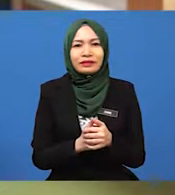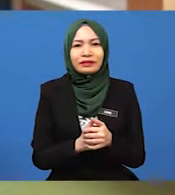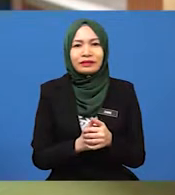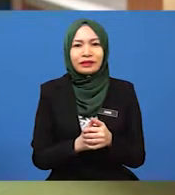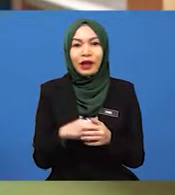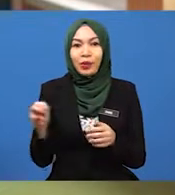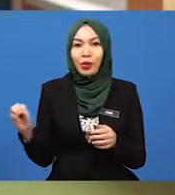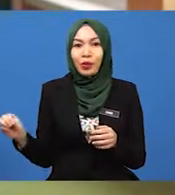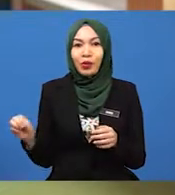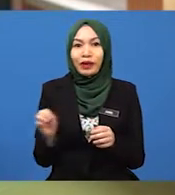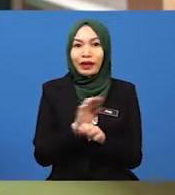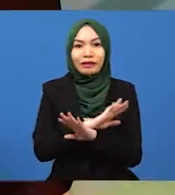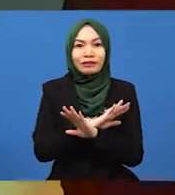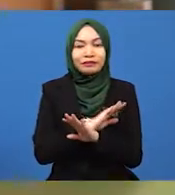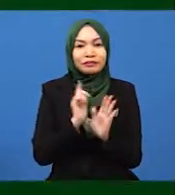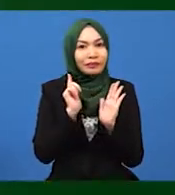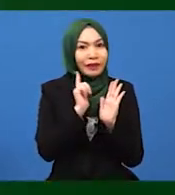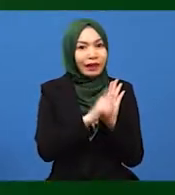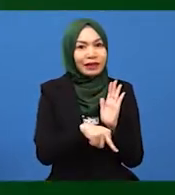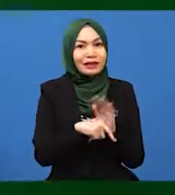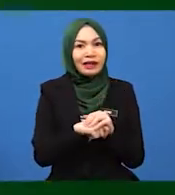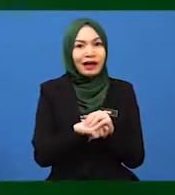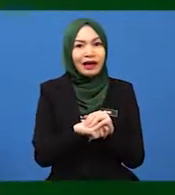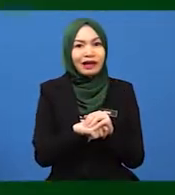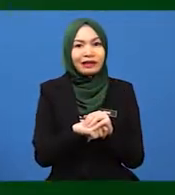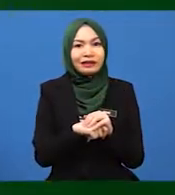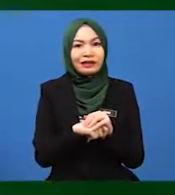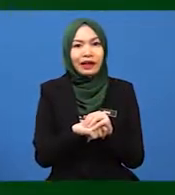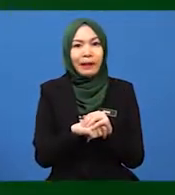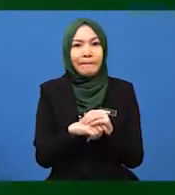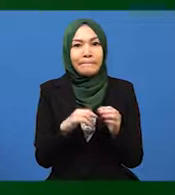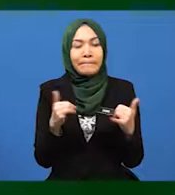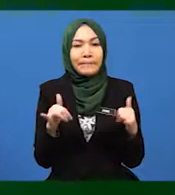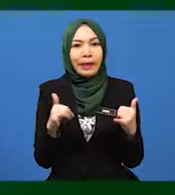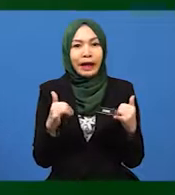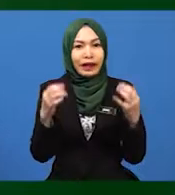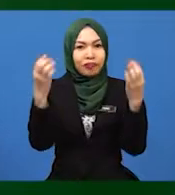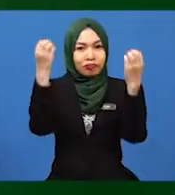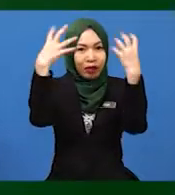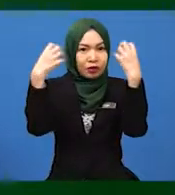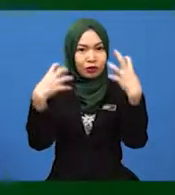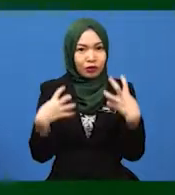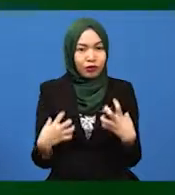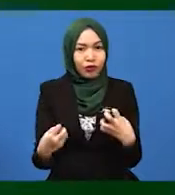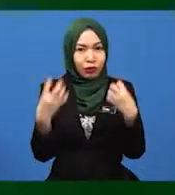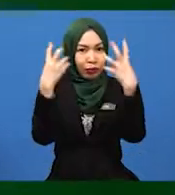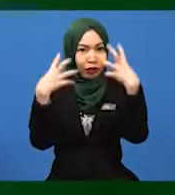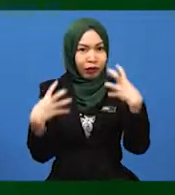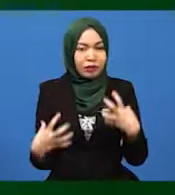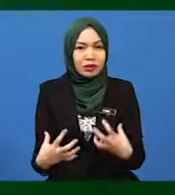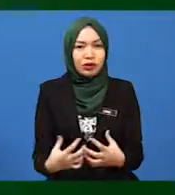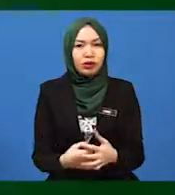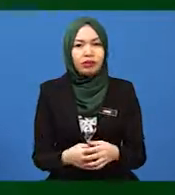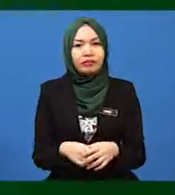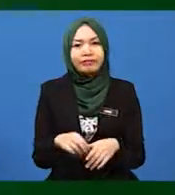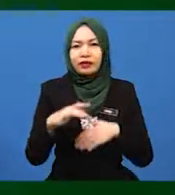Murid-murid, jangan tiru aksi ini. Awas, jangan main mercun. Nanti kamu boleh